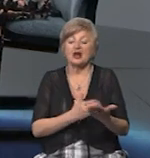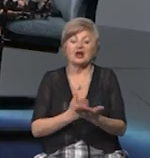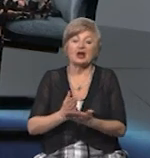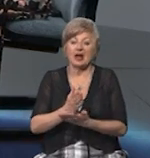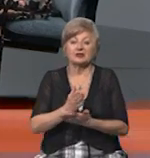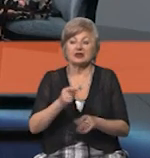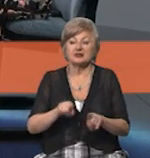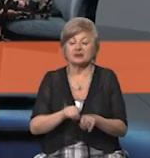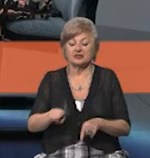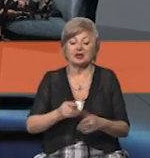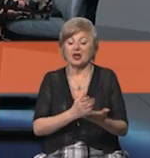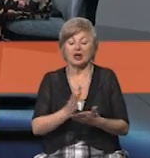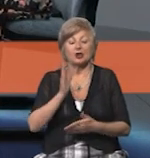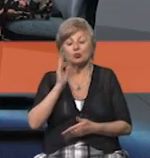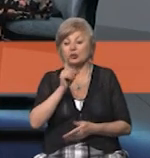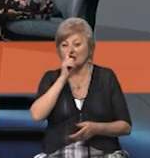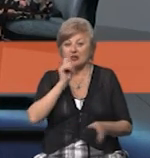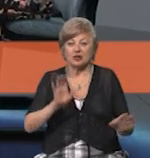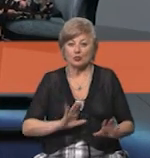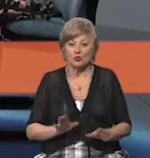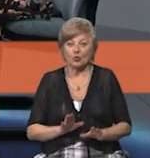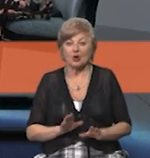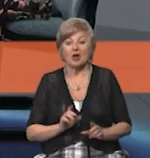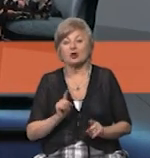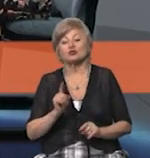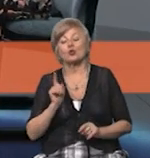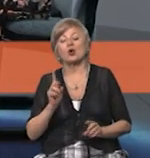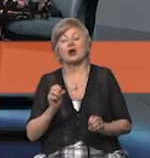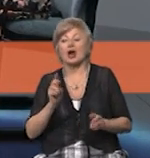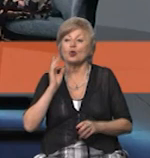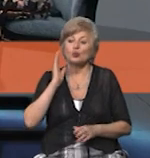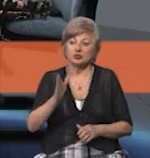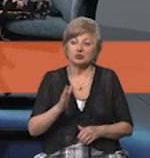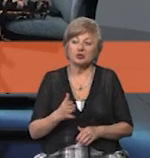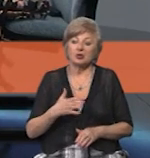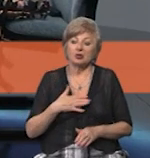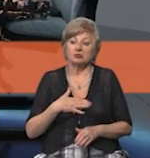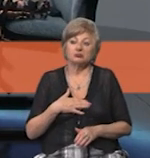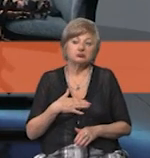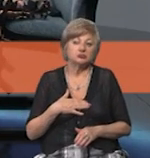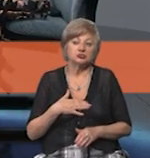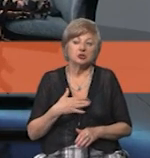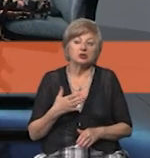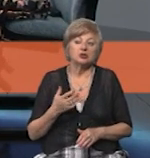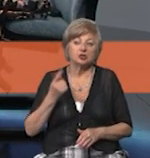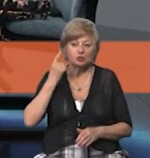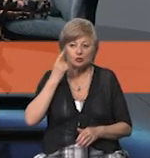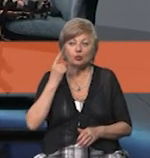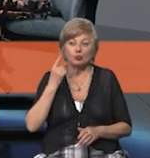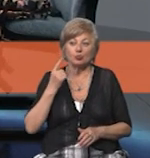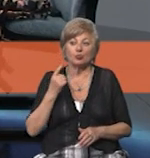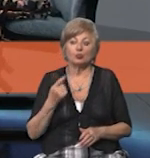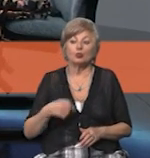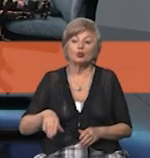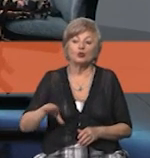якщо буде така схема, то може і непогано, а яка зараз схема, як воно буде? Ну, міняти схему не будуть, бо, в принципі, там досить